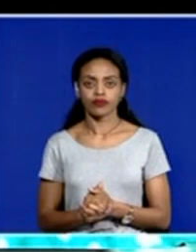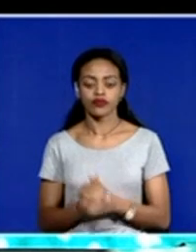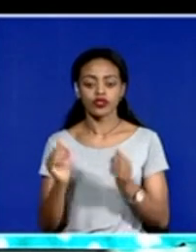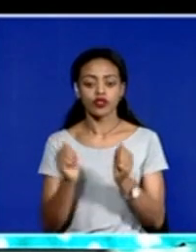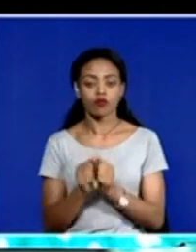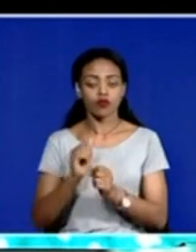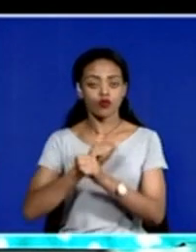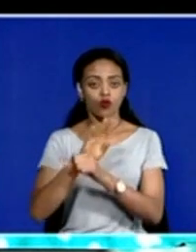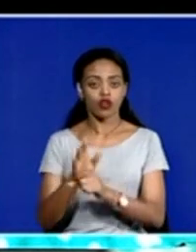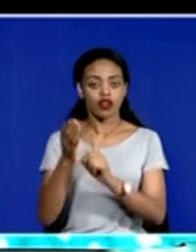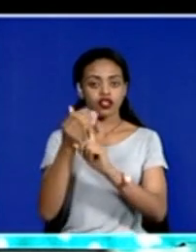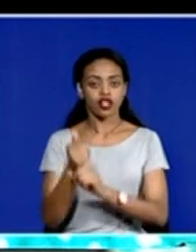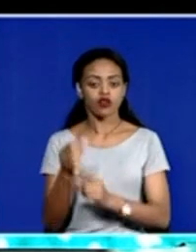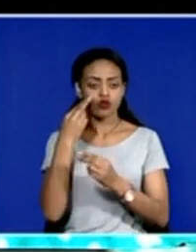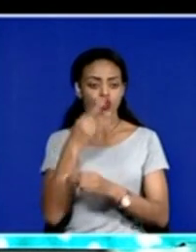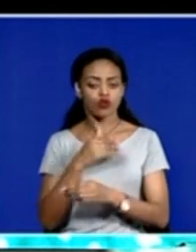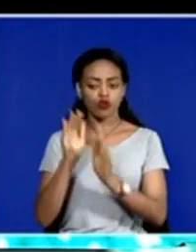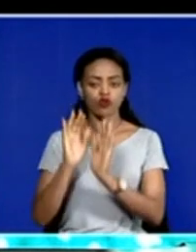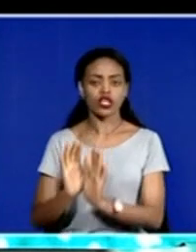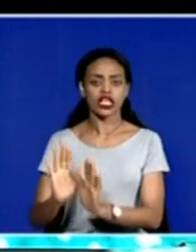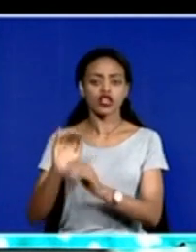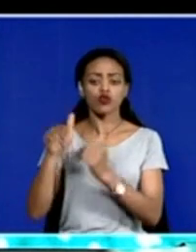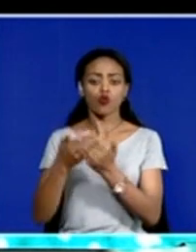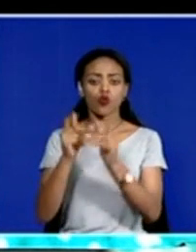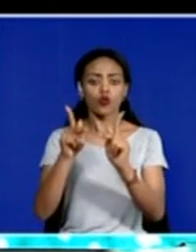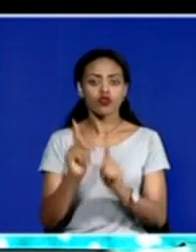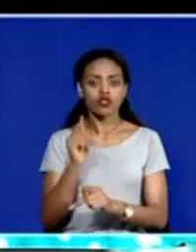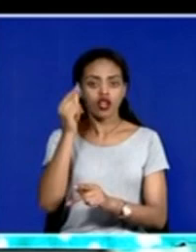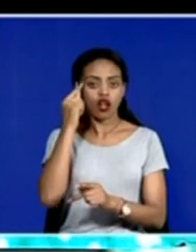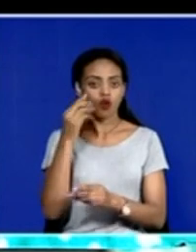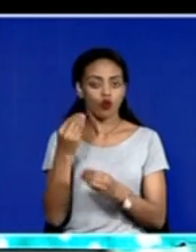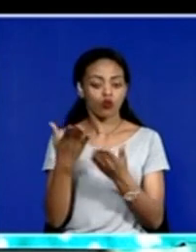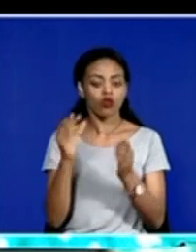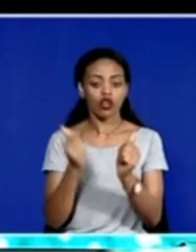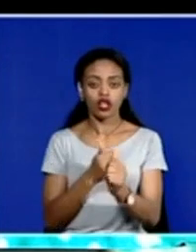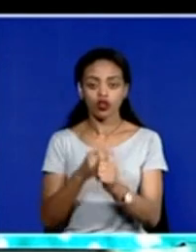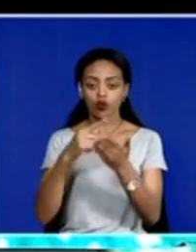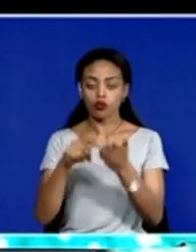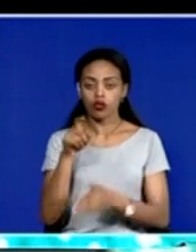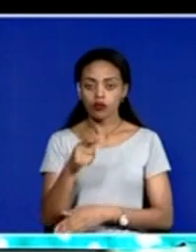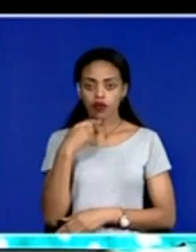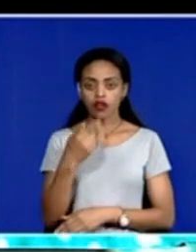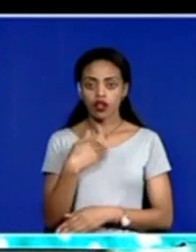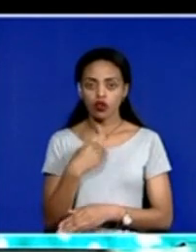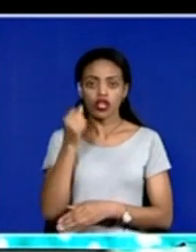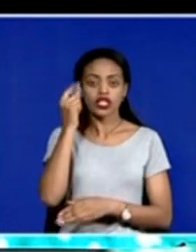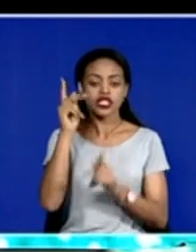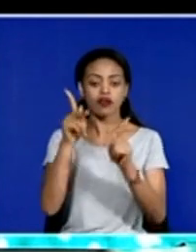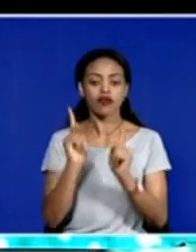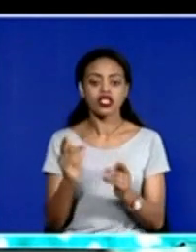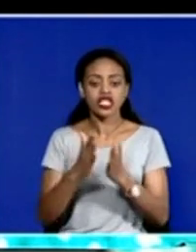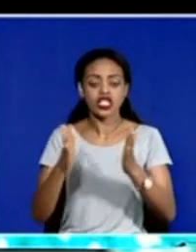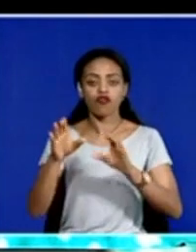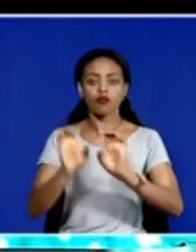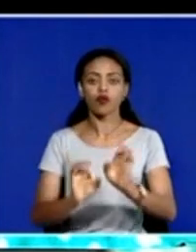ምስ ለበዳ ቫይረስ ኮሮና ተታሒዙ ዝረአ ዘሎ ሸለልተኝነት ኩሉ ሕብረተሰብ ኣቓልቦ ሂቡ ክከታተሎን ክቅርሙን ይግባእ ተባሂሉ ኣሎ ግንዛብ ሕብረተሰብ